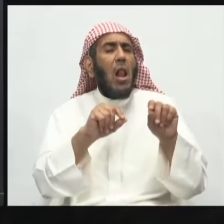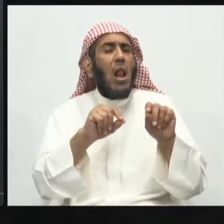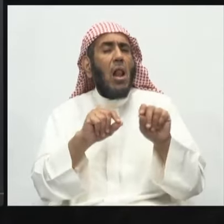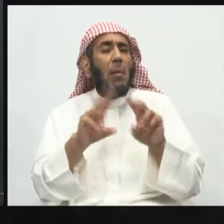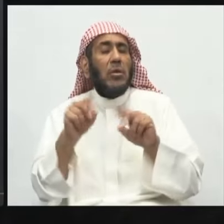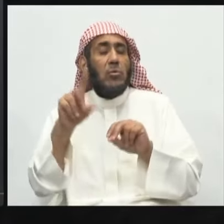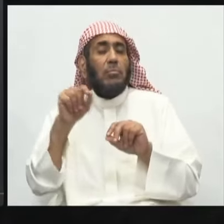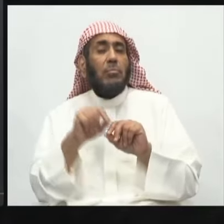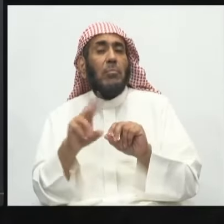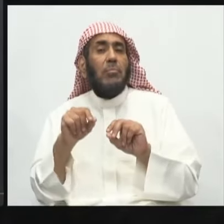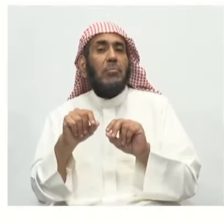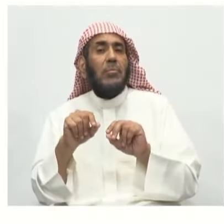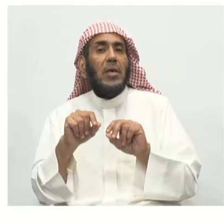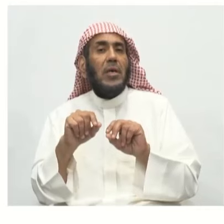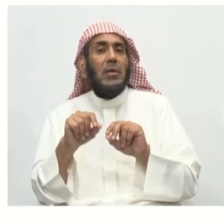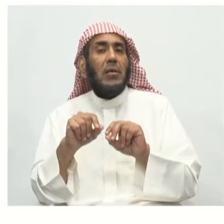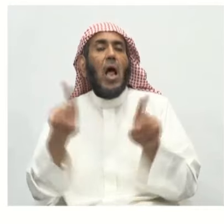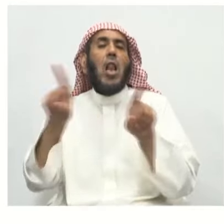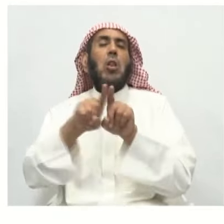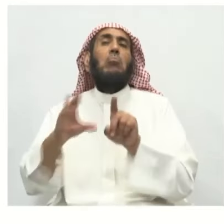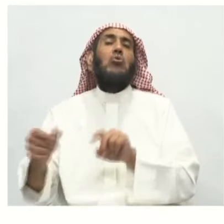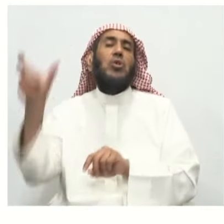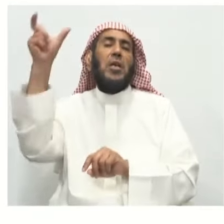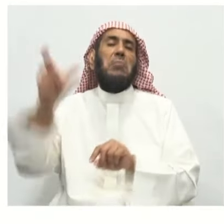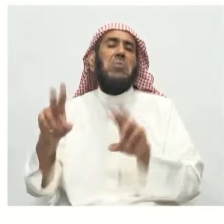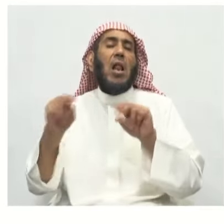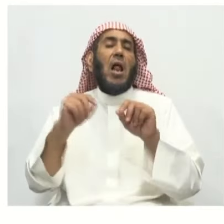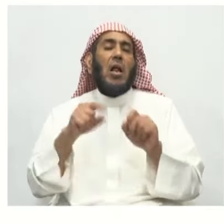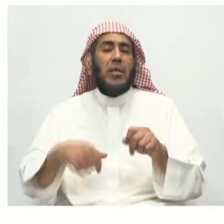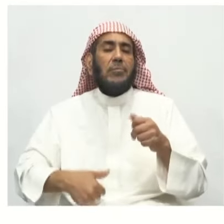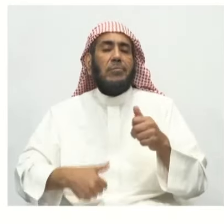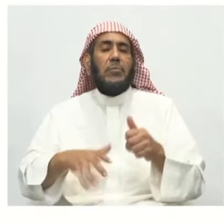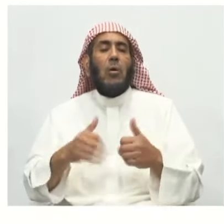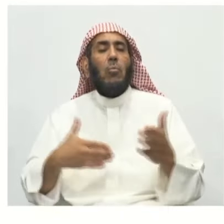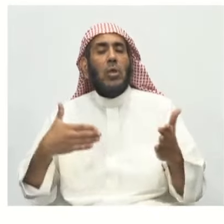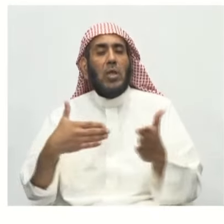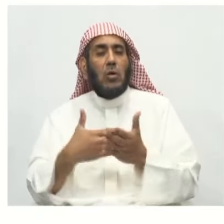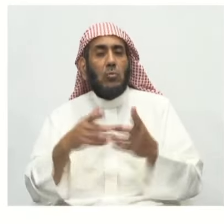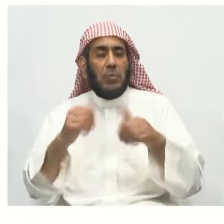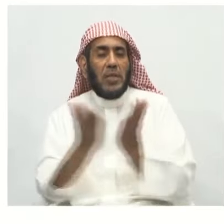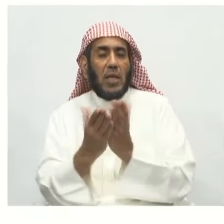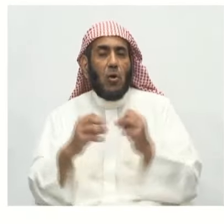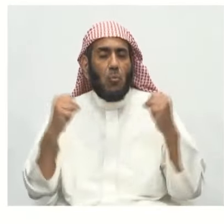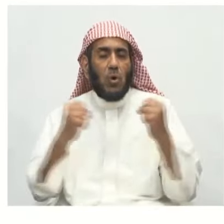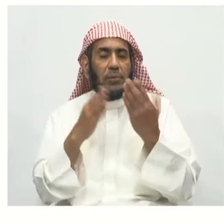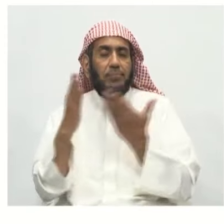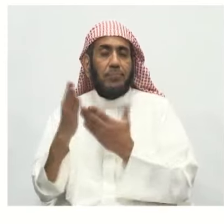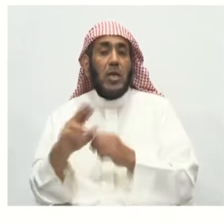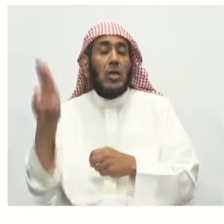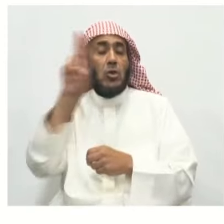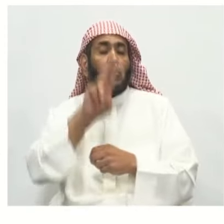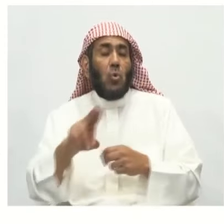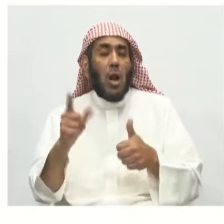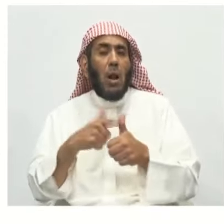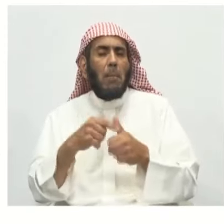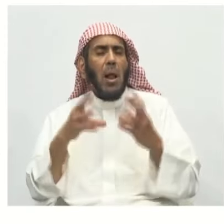احسنتم كعقوبه المشرك ناتي الان للتقويم و نختم درسنا لهذا اليوم السؤال الاول